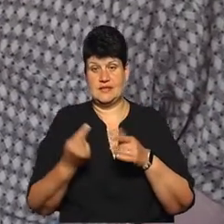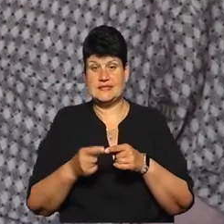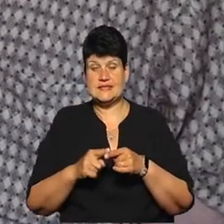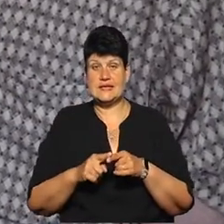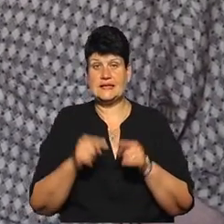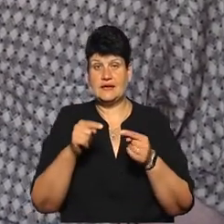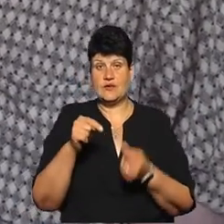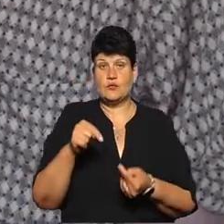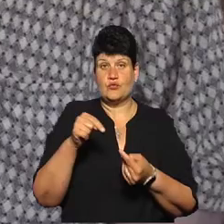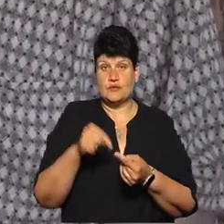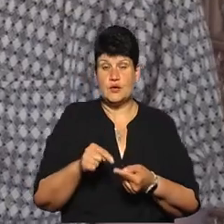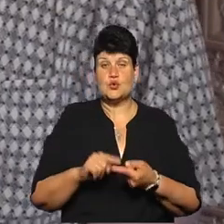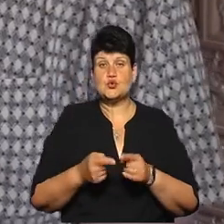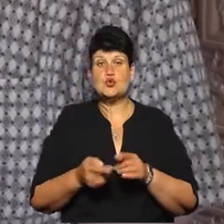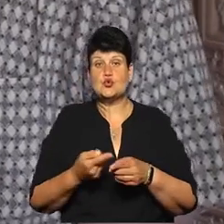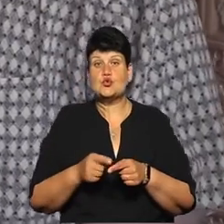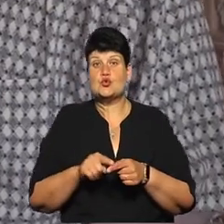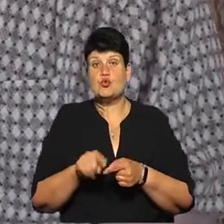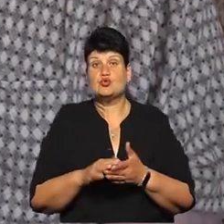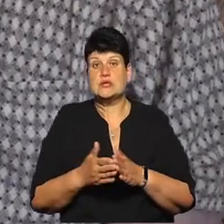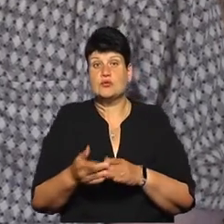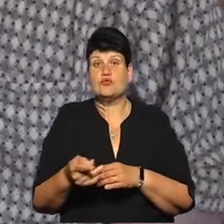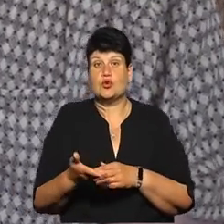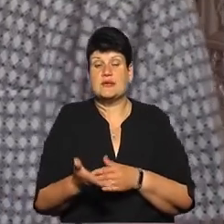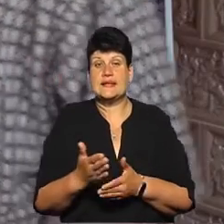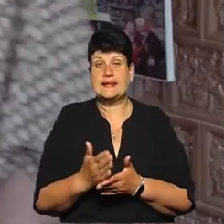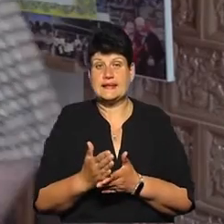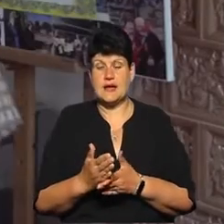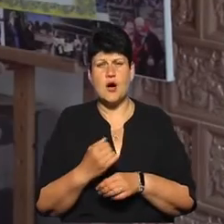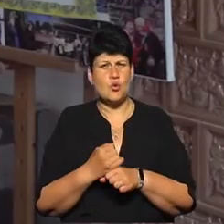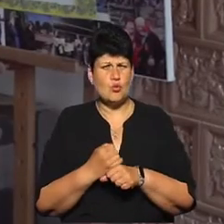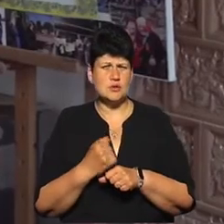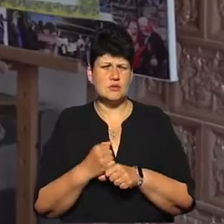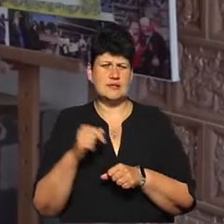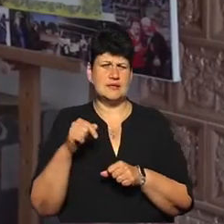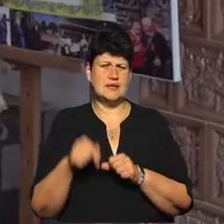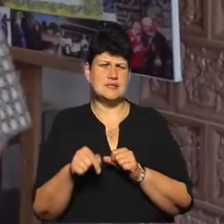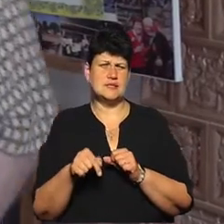відповідає зараз тому стану Тернополя, який є. Хоч робота зроблена